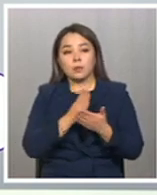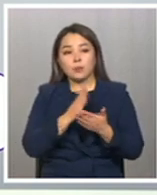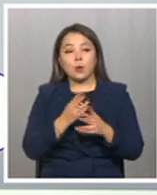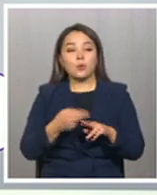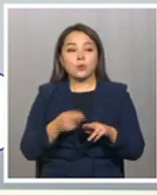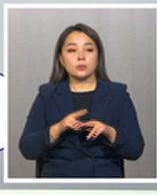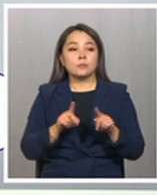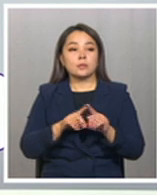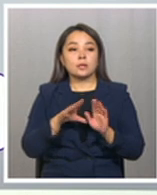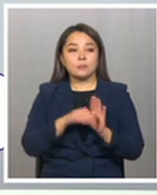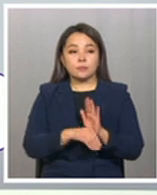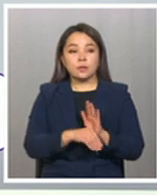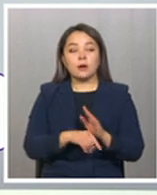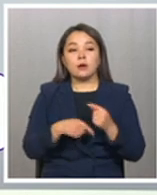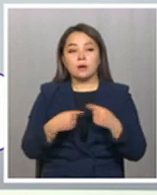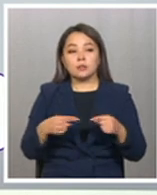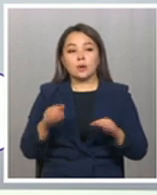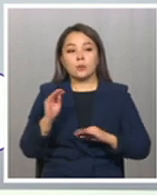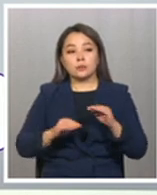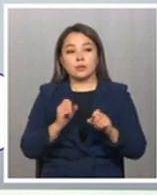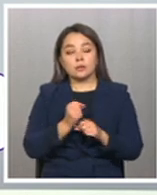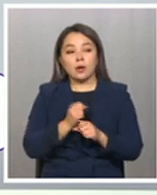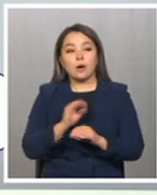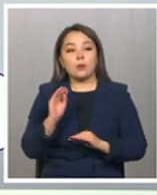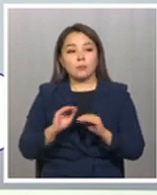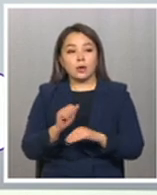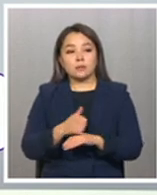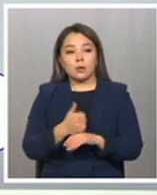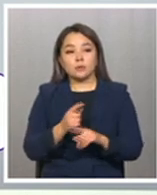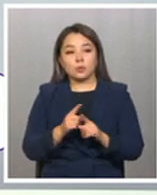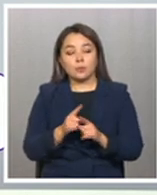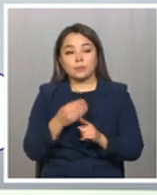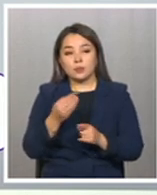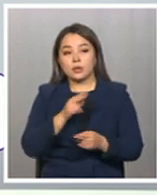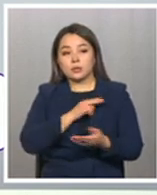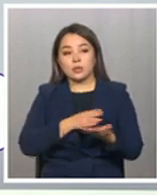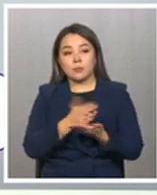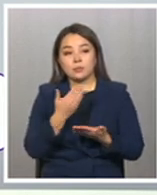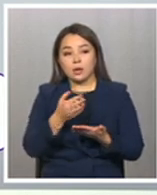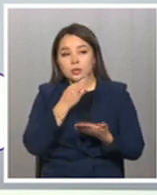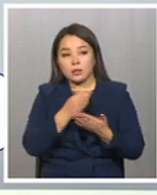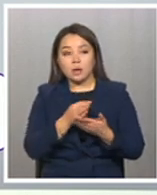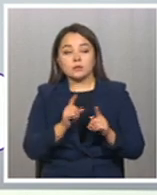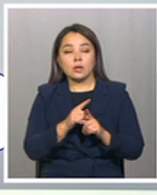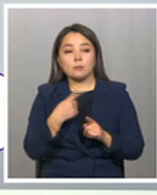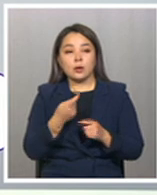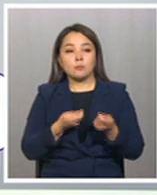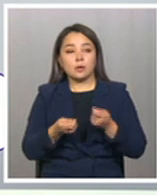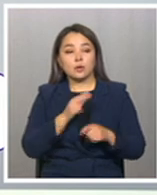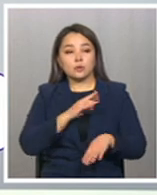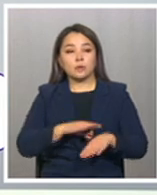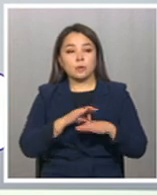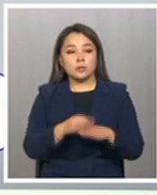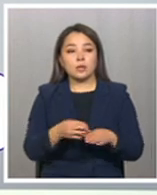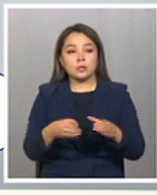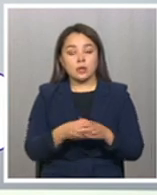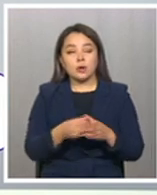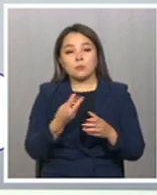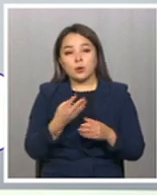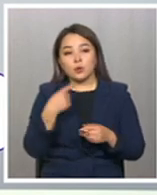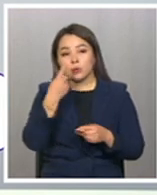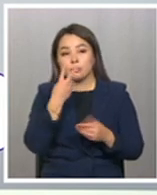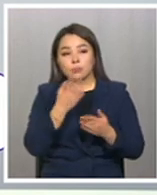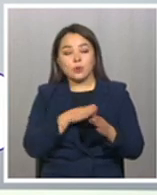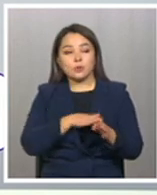бірге әртараптандырудың басқару немесе функционалдық қызметінде бір мезгілде басқару қызметінің бірнеше түрін жүзеге